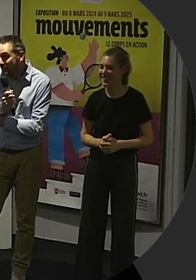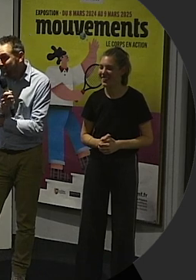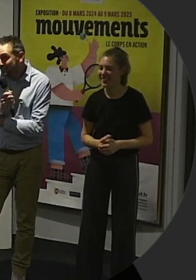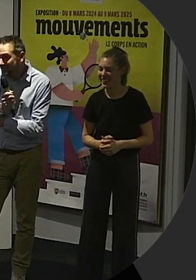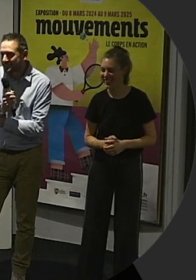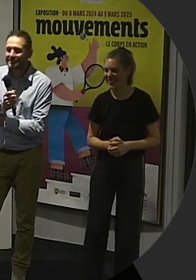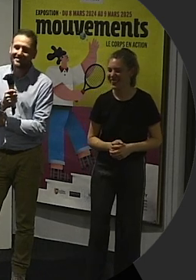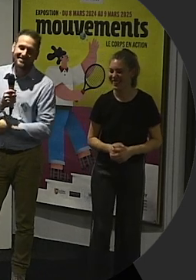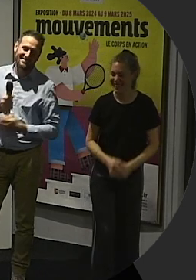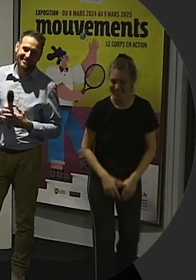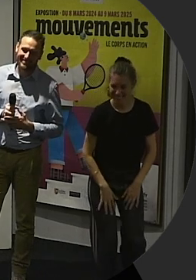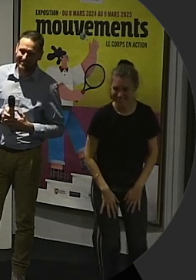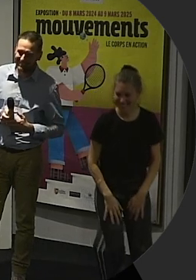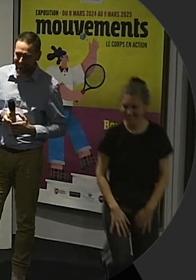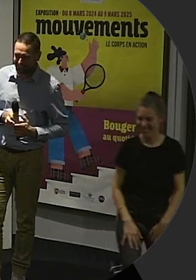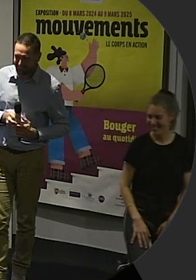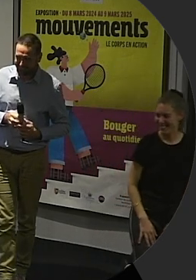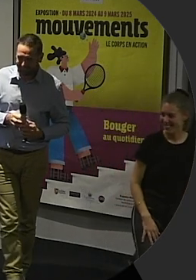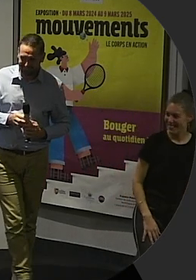Et boire.